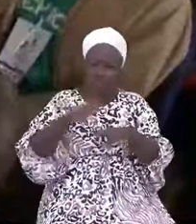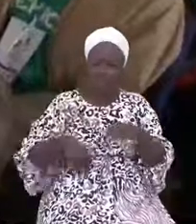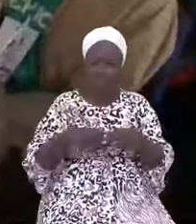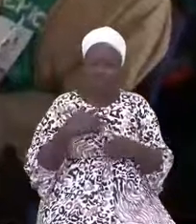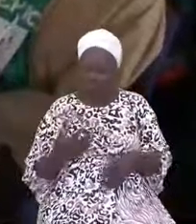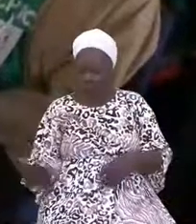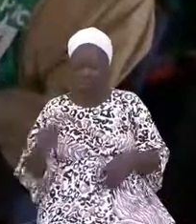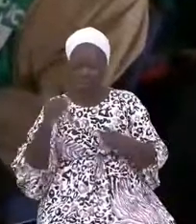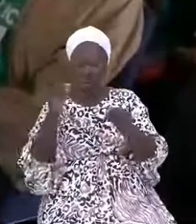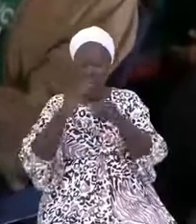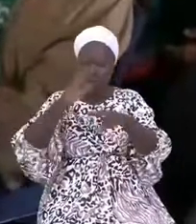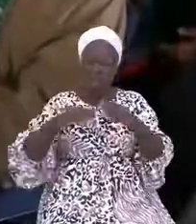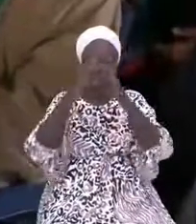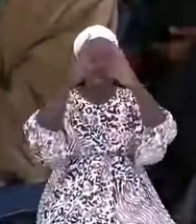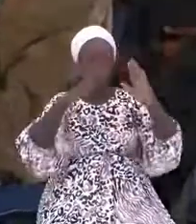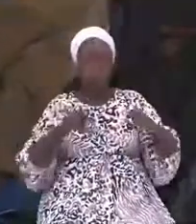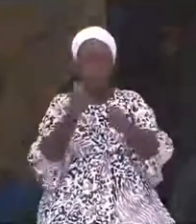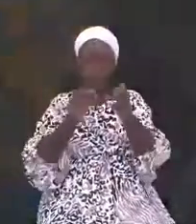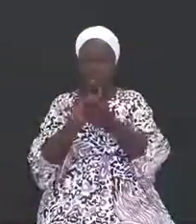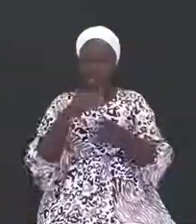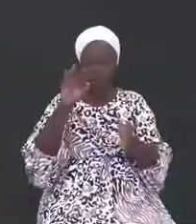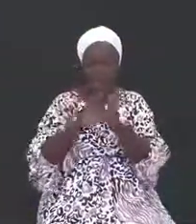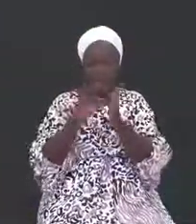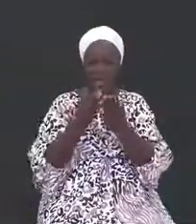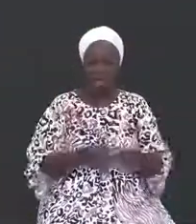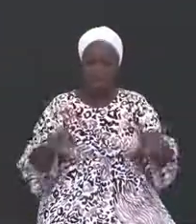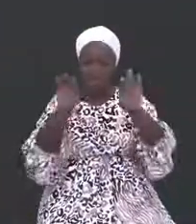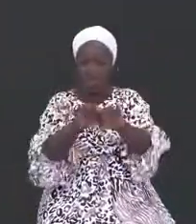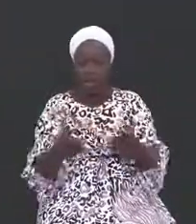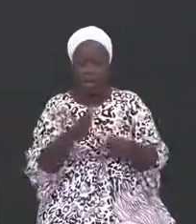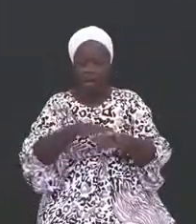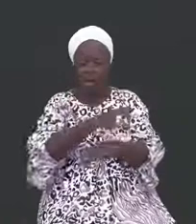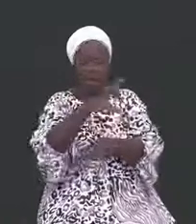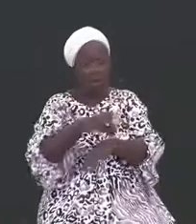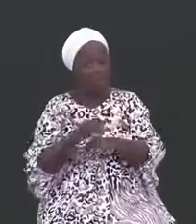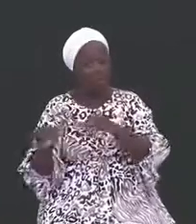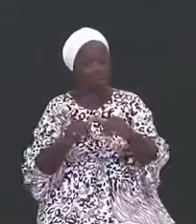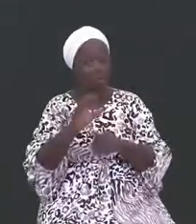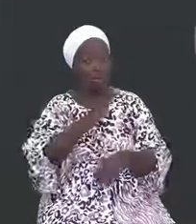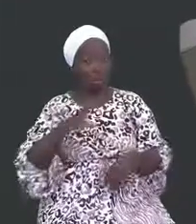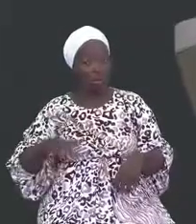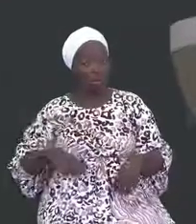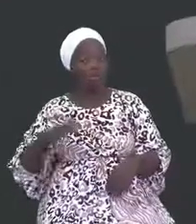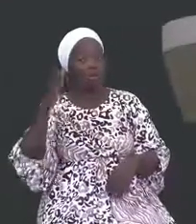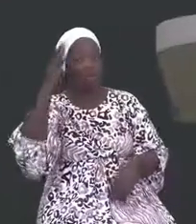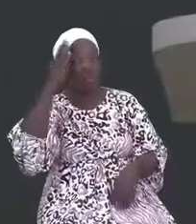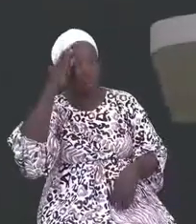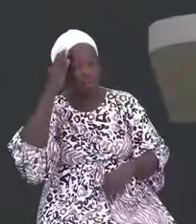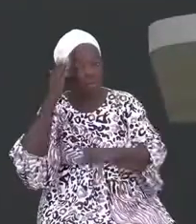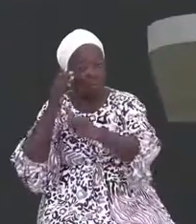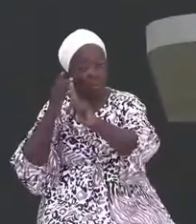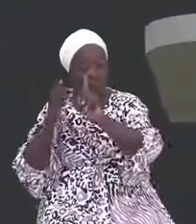ce que tu considères de précieux sur la terre. Est-ce que Christ sait?